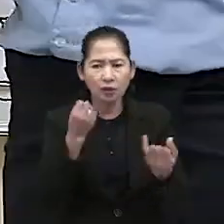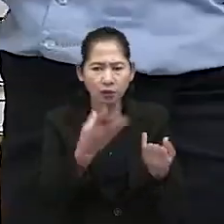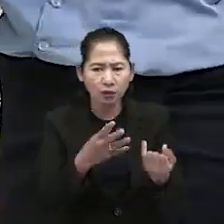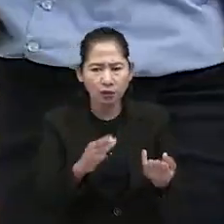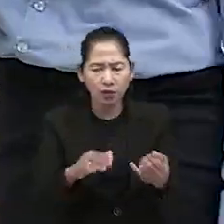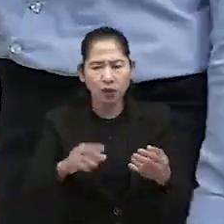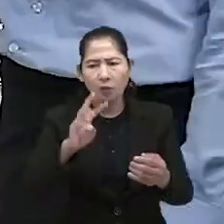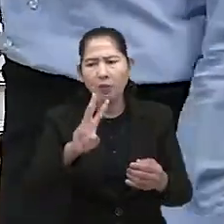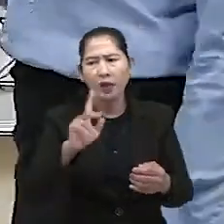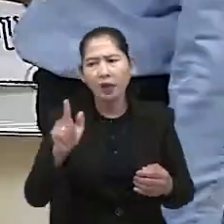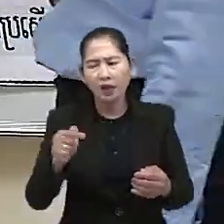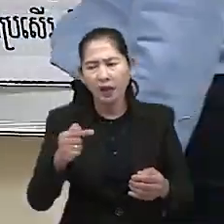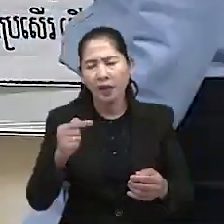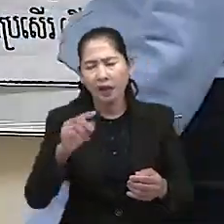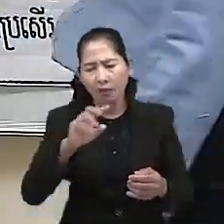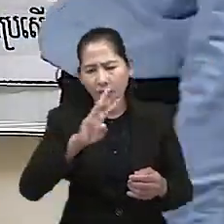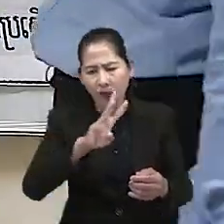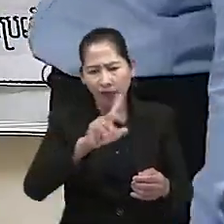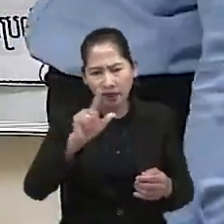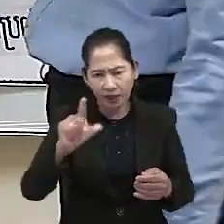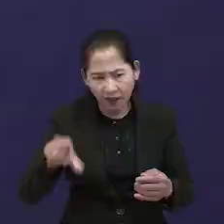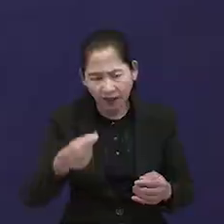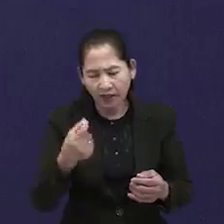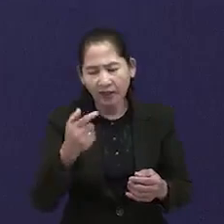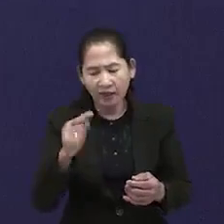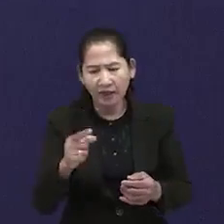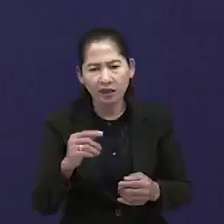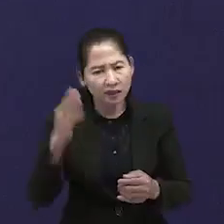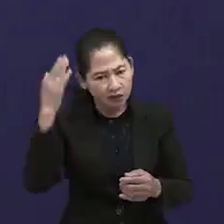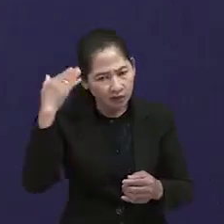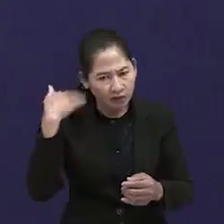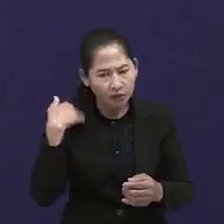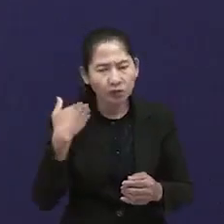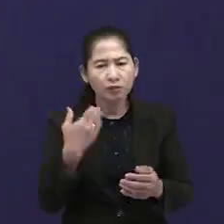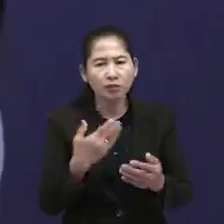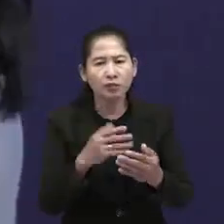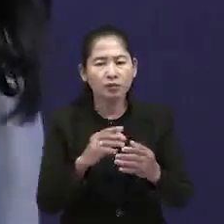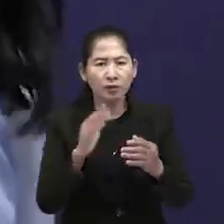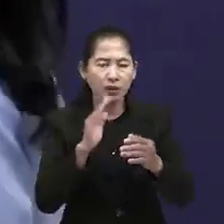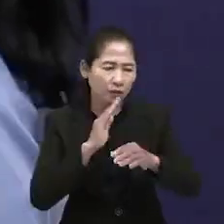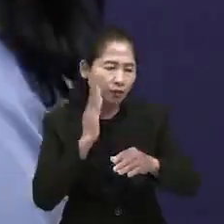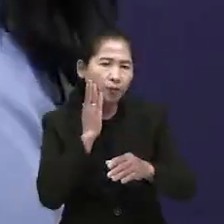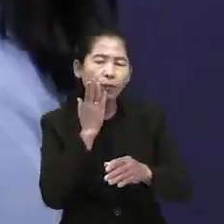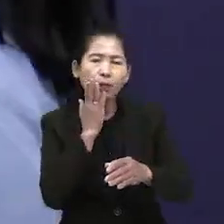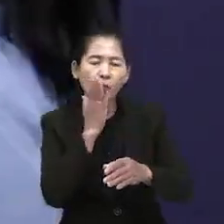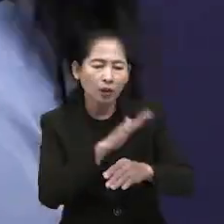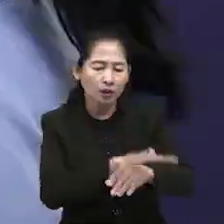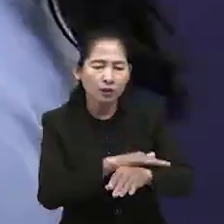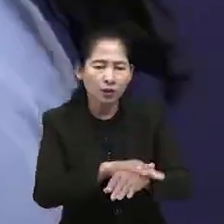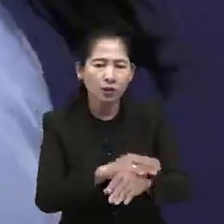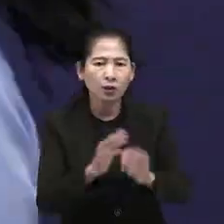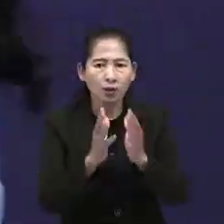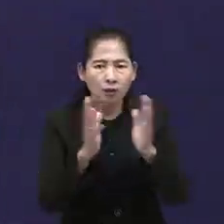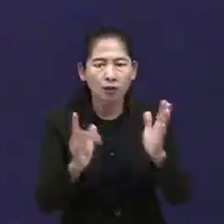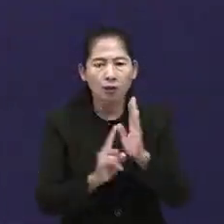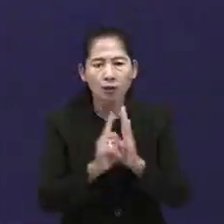មតាំងពី3ខែកន្លះអាយុរបស់វាណាកូននាងអុកជ្រូករបស់ខ្ញុំវាមានសម្បុរសមាត់ធំហើយខ្ព